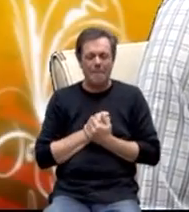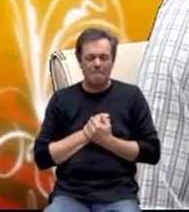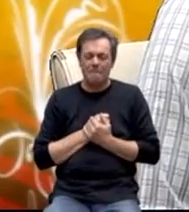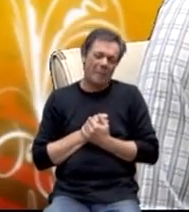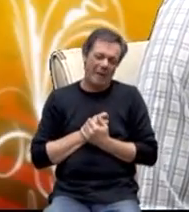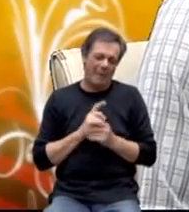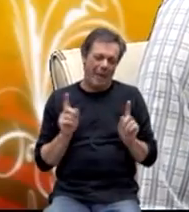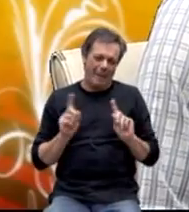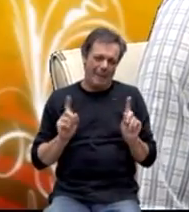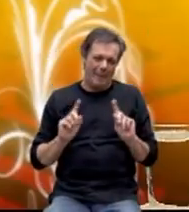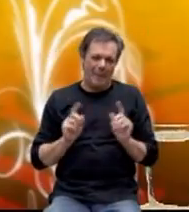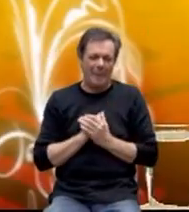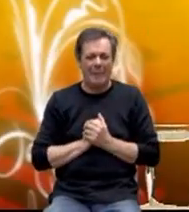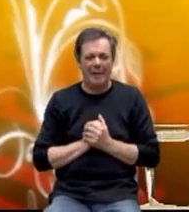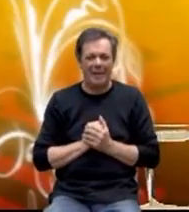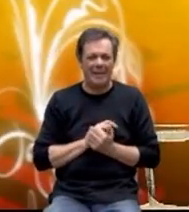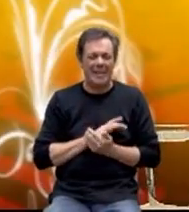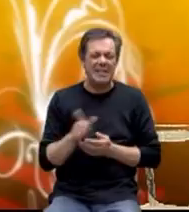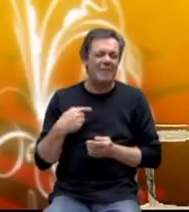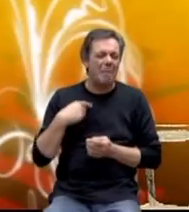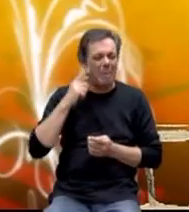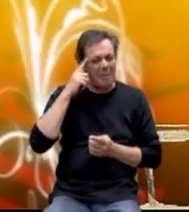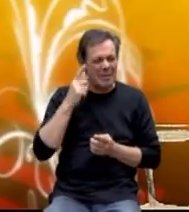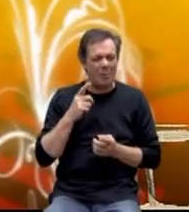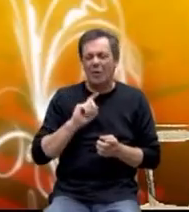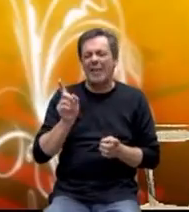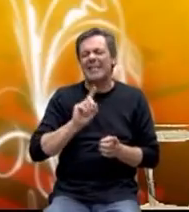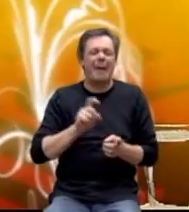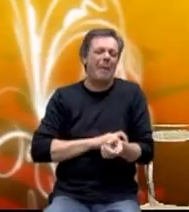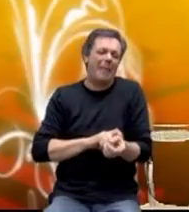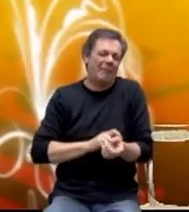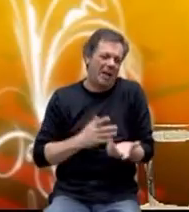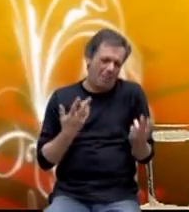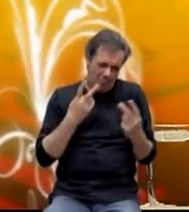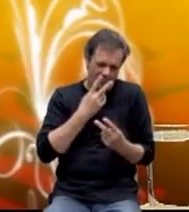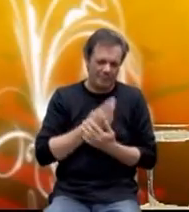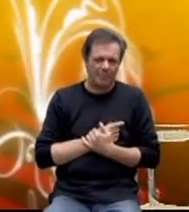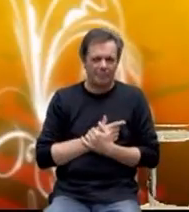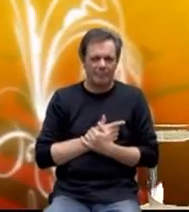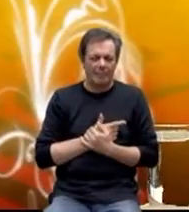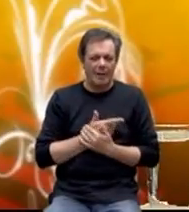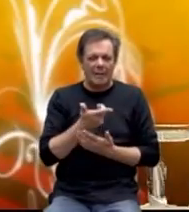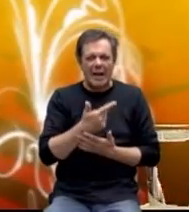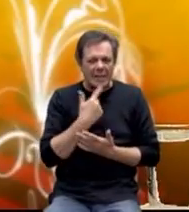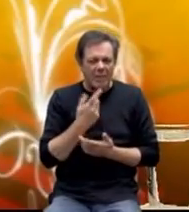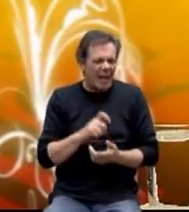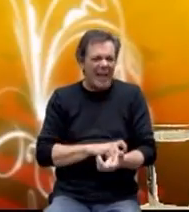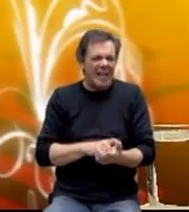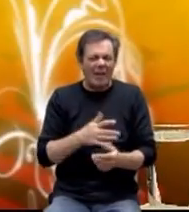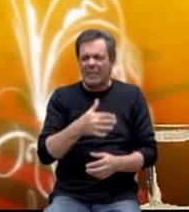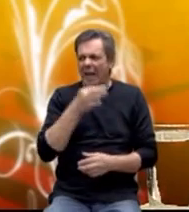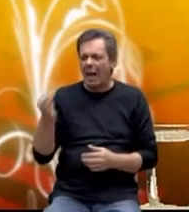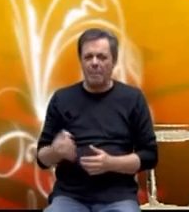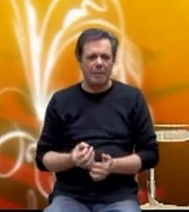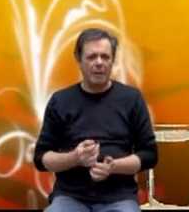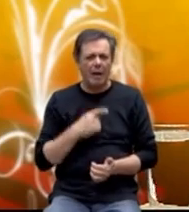ne nerviram. Pa svi mi mislimo da ga ne nerviramo, jasno. Da. A jeste li vi malo njega iznervirali taj dan? Kažu da